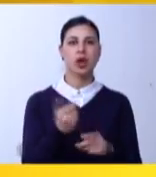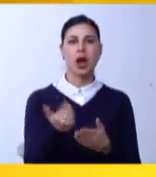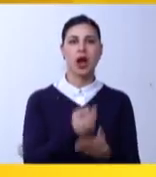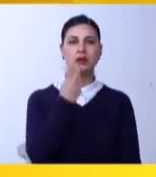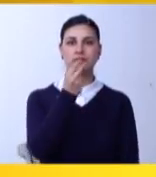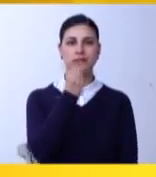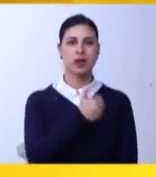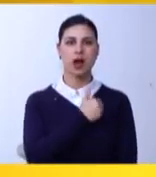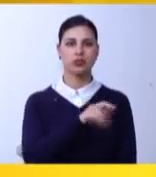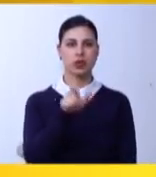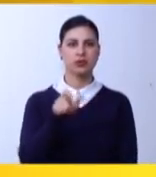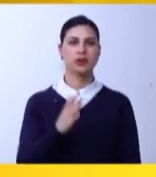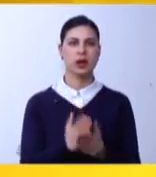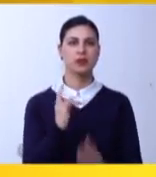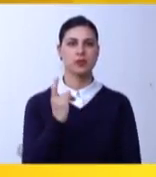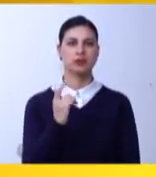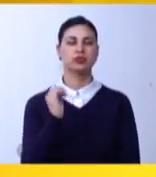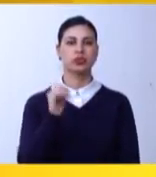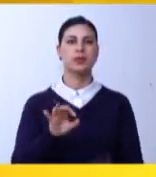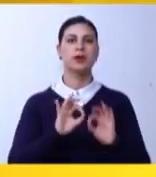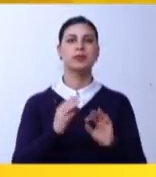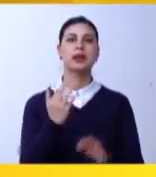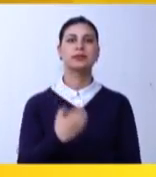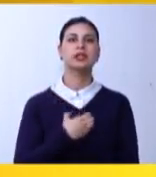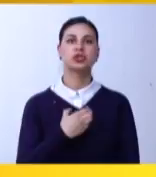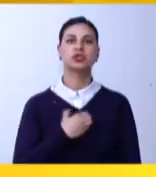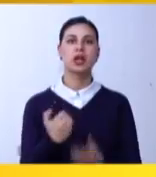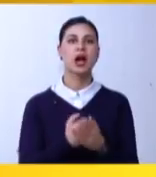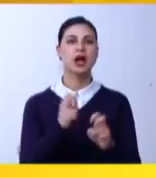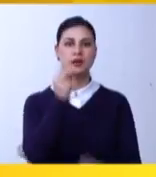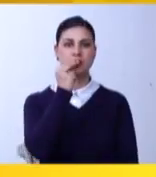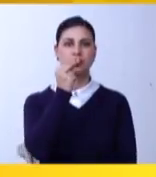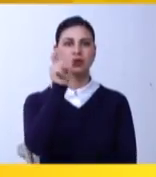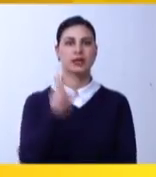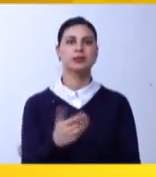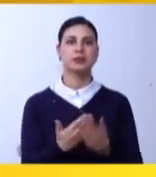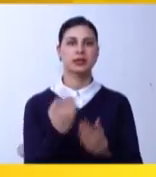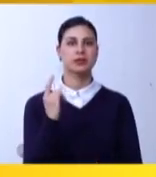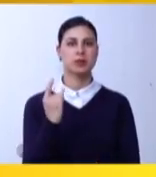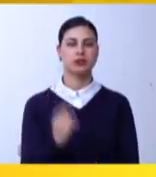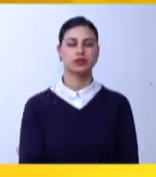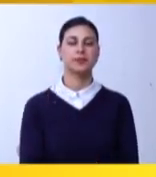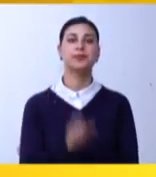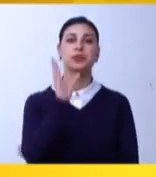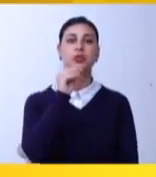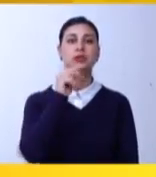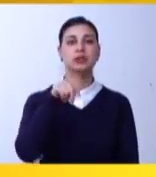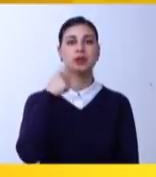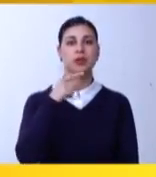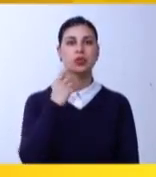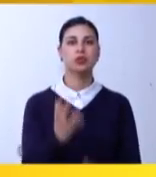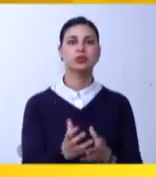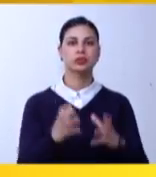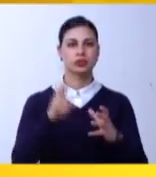სიახლის შიშის შკალა, რომლითაც შეგვიძლია განსაზღვროს, რამდენად ეშინია ახალი პროდუქტის ადამიანს, მათ შორის ბავშვს. როდესაც ვლაპარაკობთ